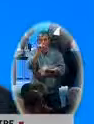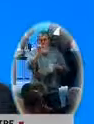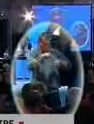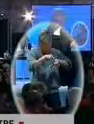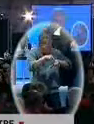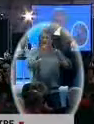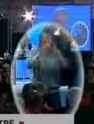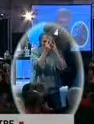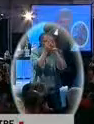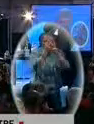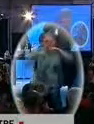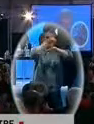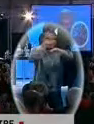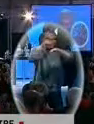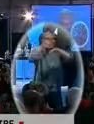locales.